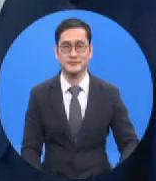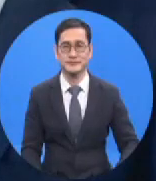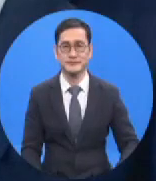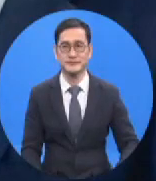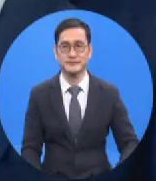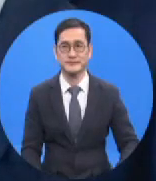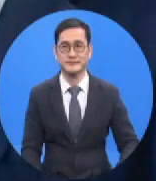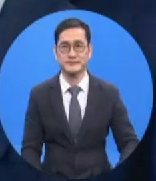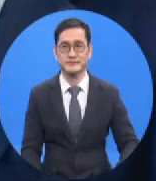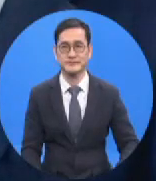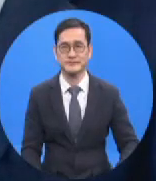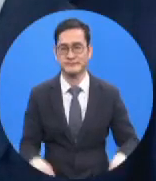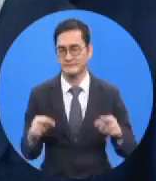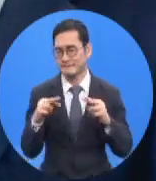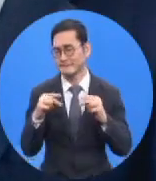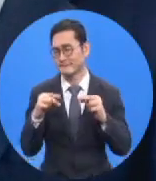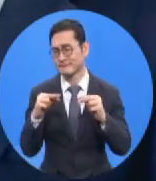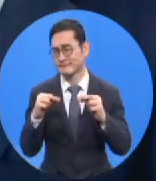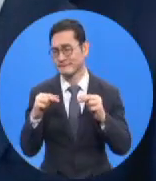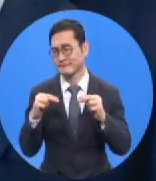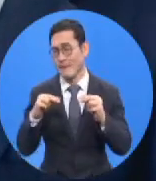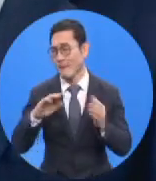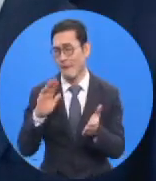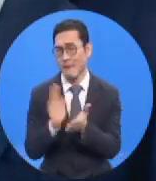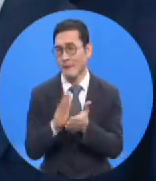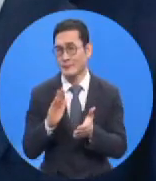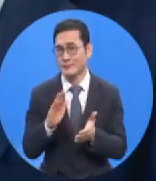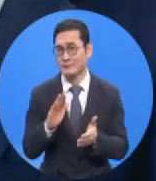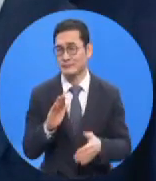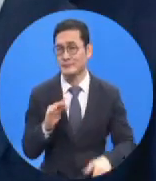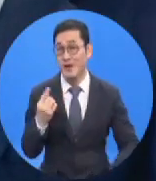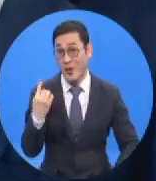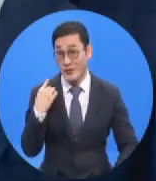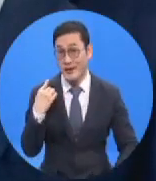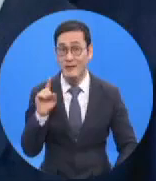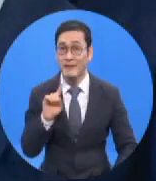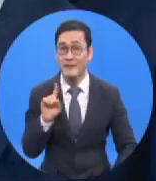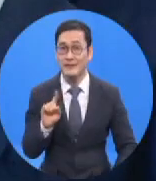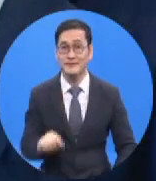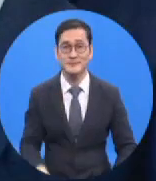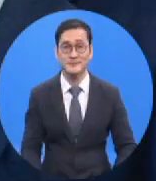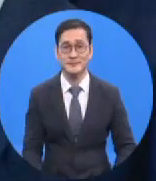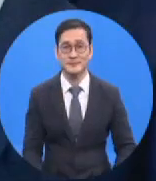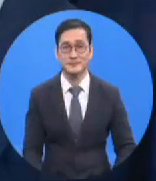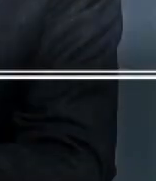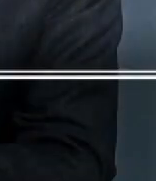후보의 모습 굉장히 열띤 토론을 벌였었는데 어제는 어땠는지 영상으로 잠깐 확인해 보겠습니다.